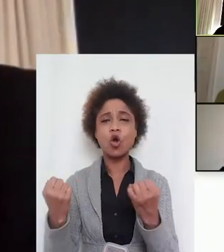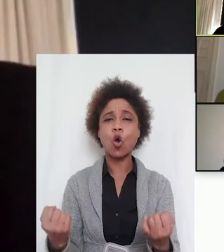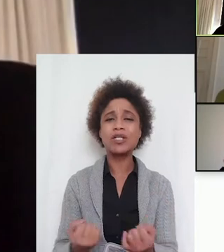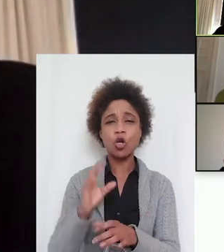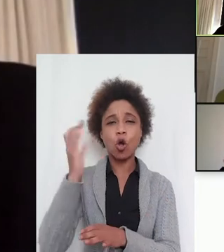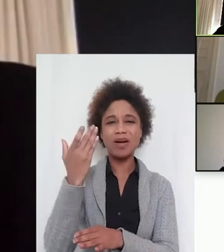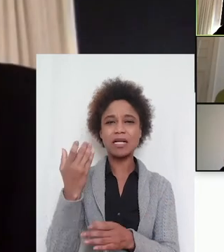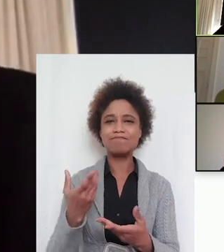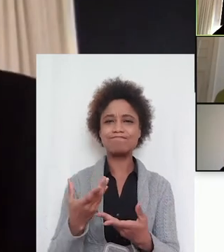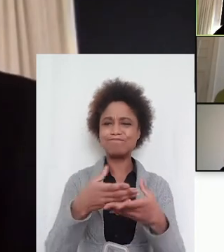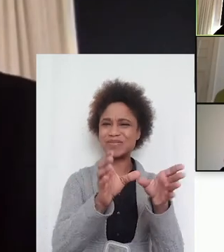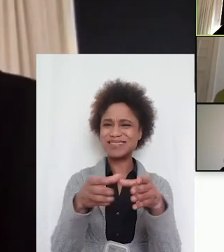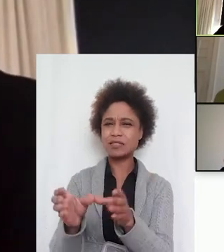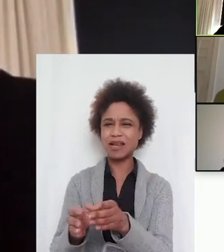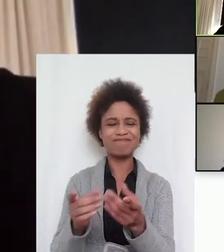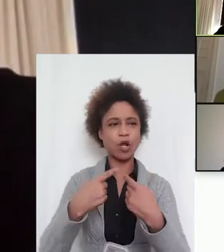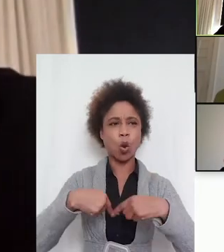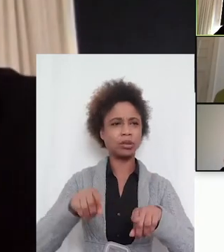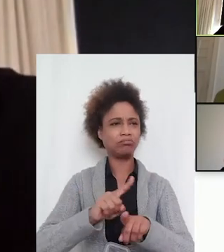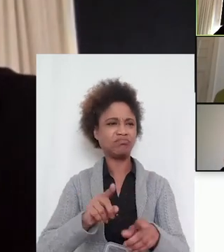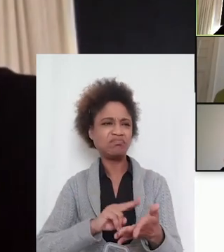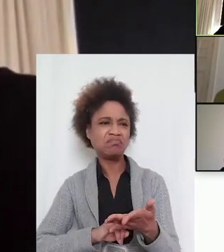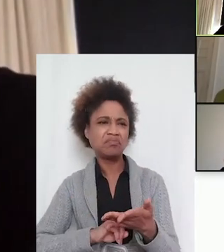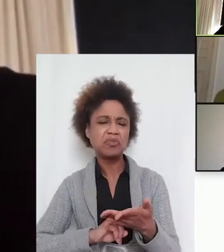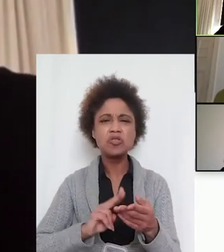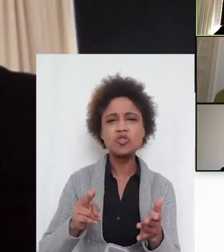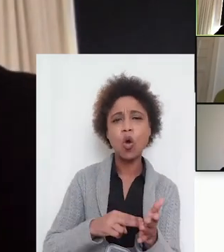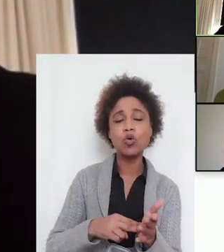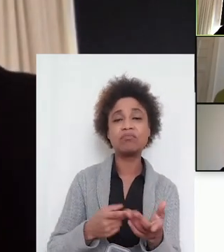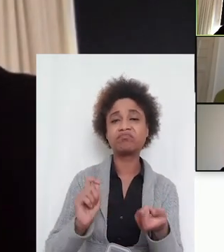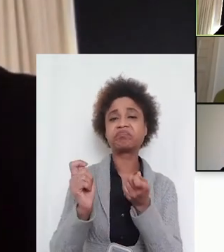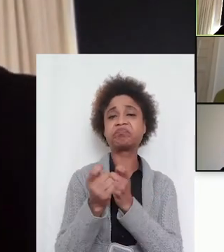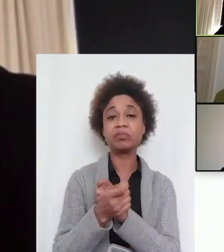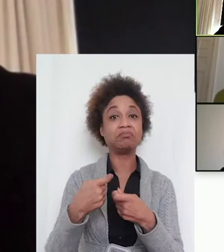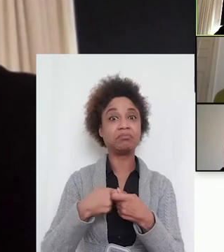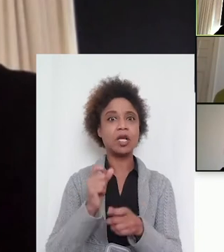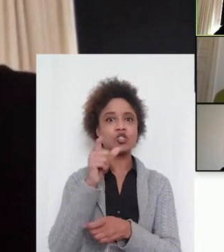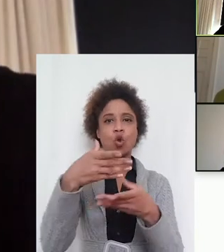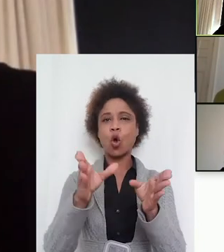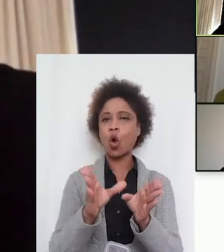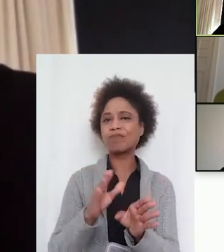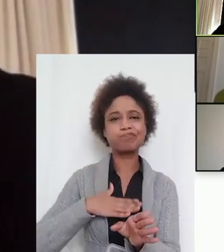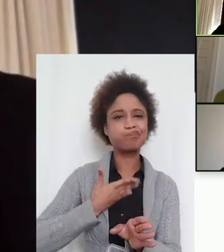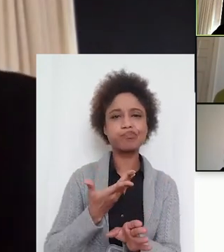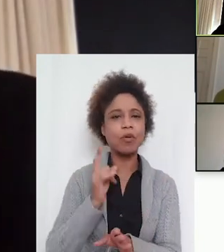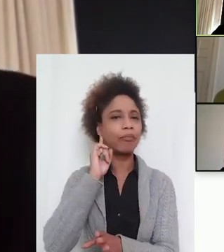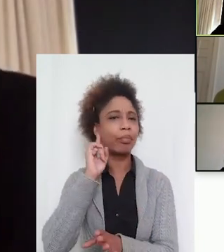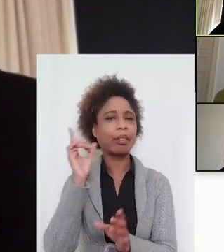partijen. Het is voor ons niet nodig om te veranderen, want onze doelgroep die heeft er geen behoefte aan. Of ik hoor geen